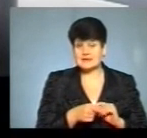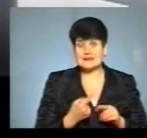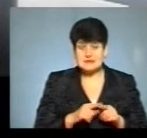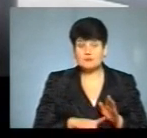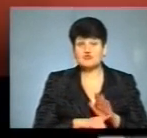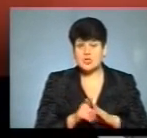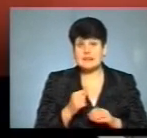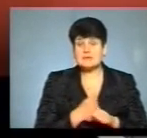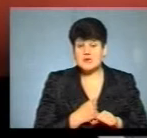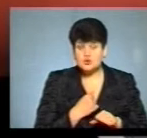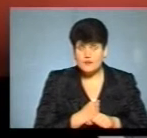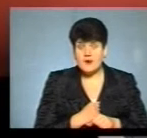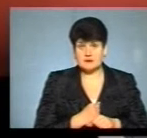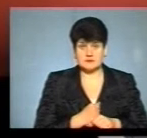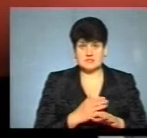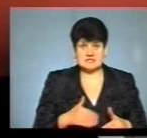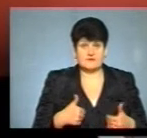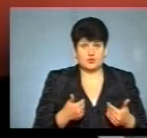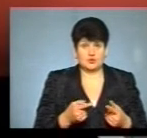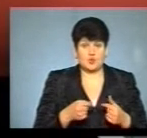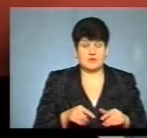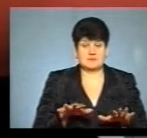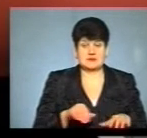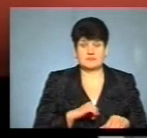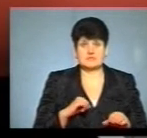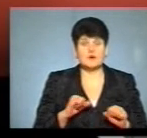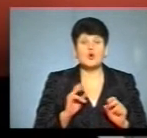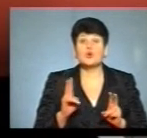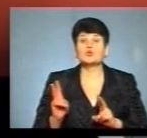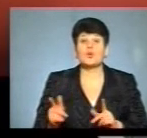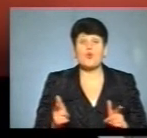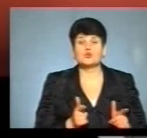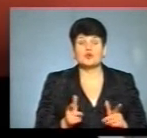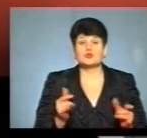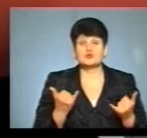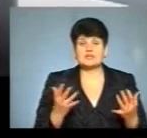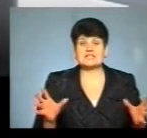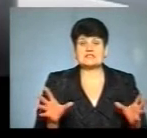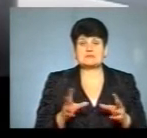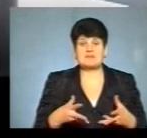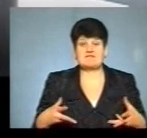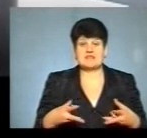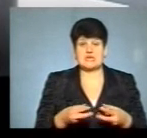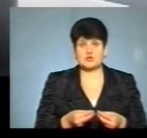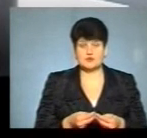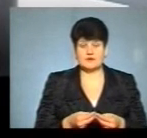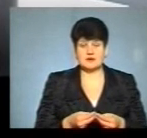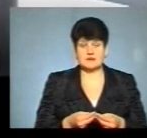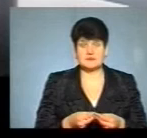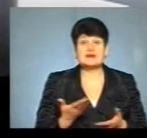почали працювати і звернулися до органів місцевого самоврядування, хто готовий сьогодні співфінансувати і на умовах яких